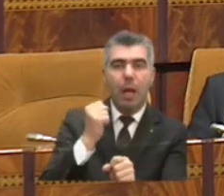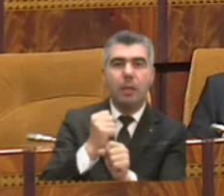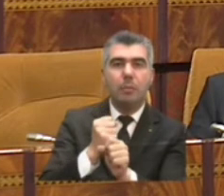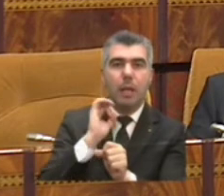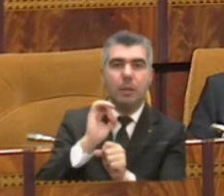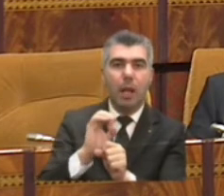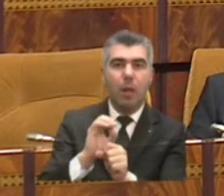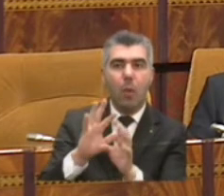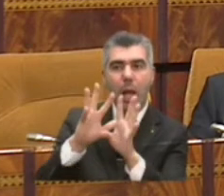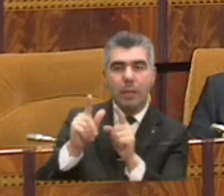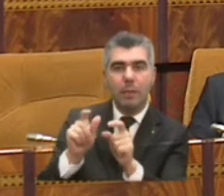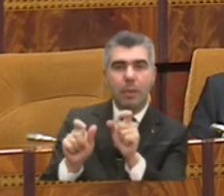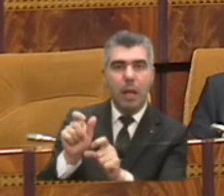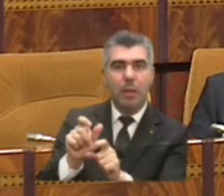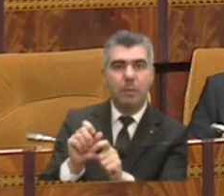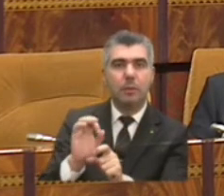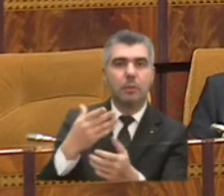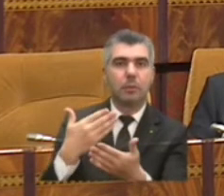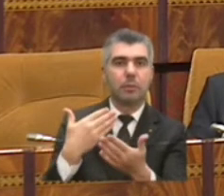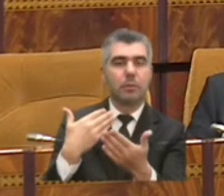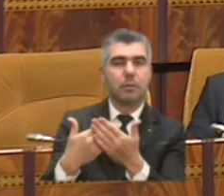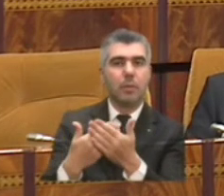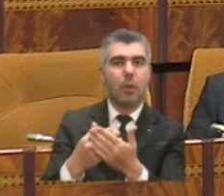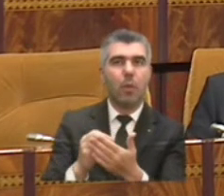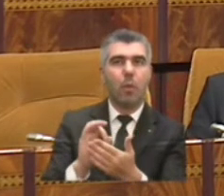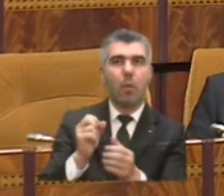ديالها، والواقع اللي كيقول هذا الشيء